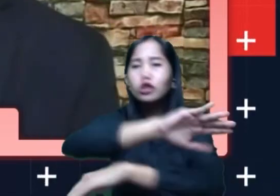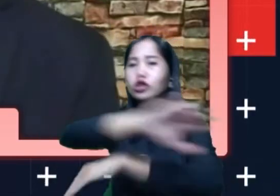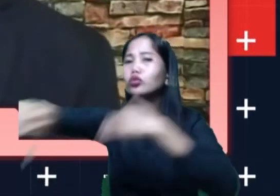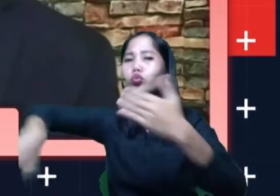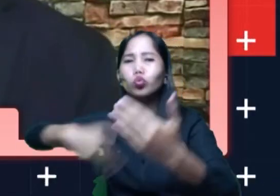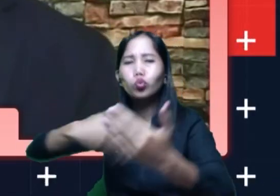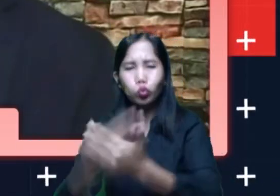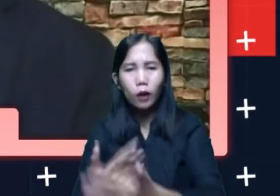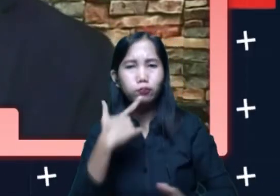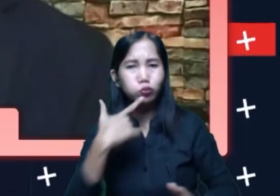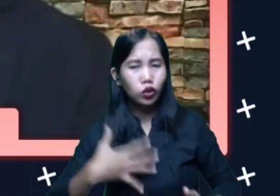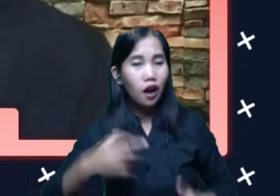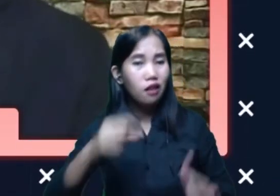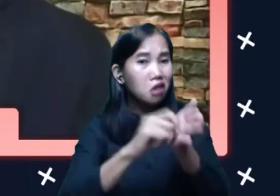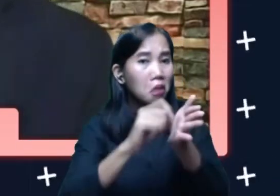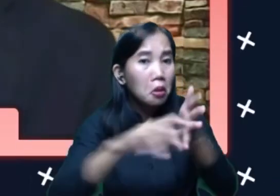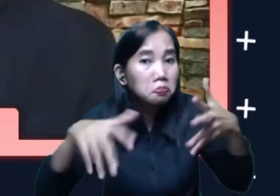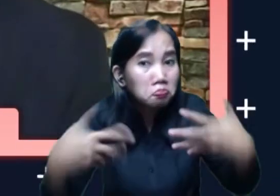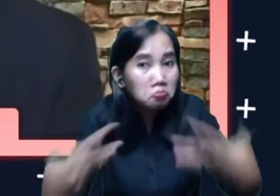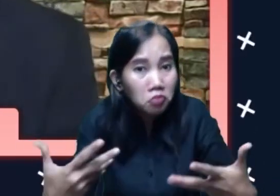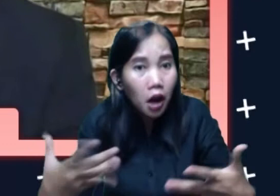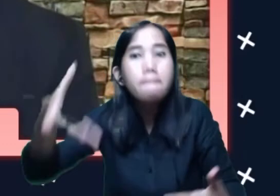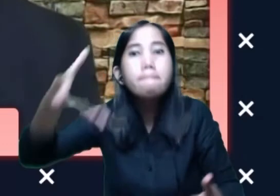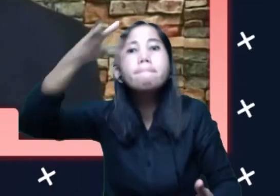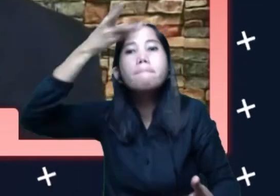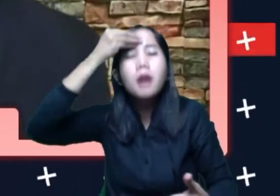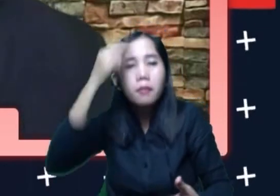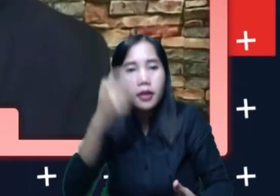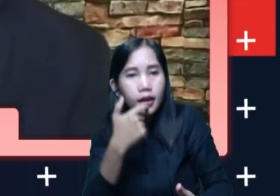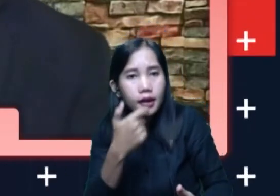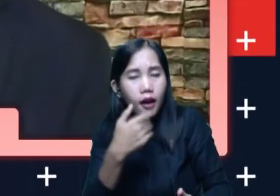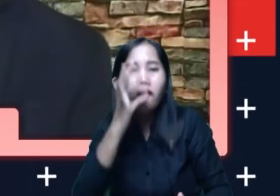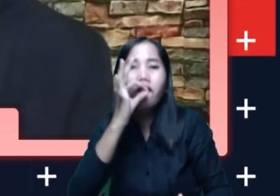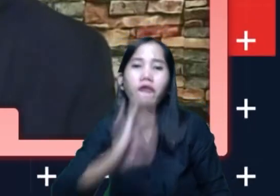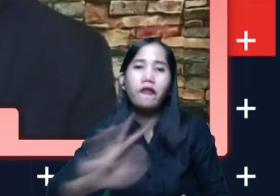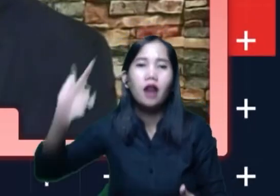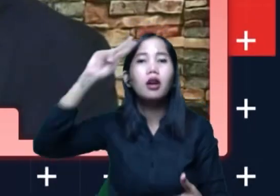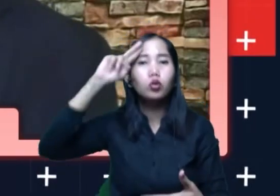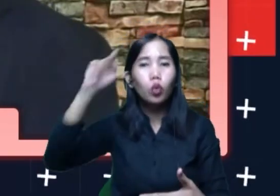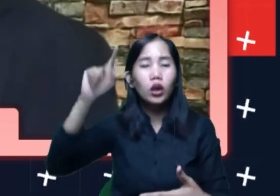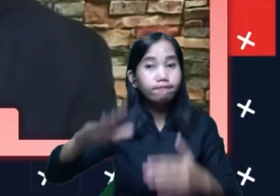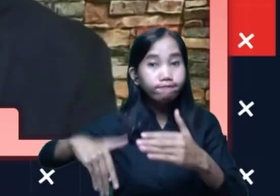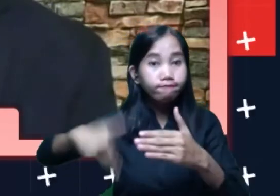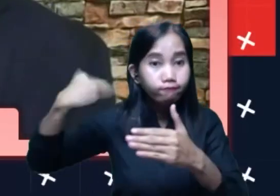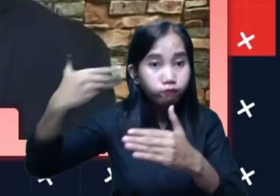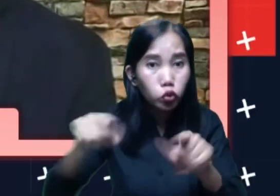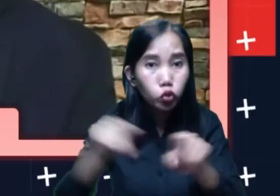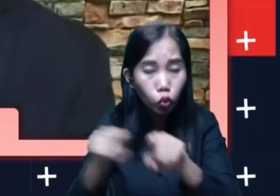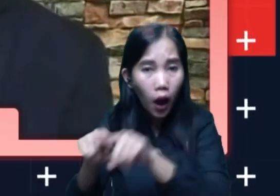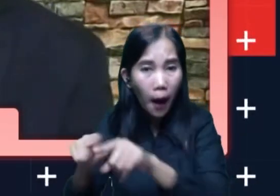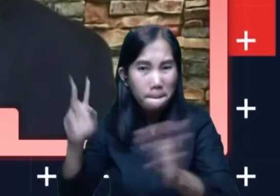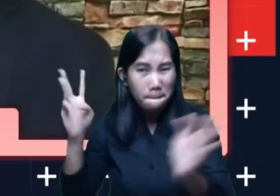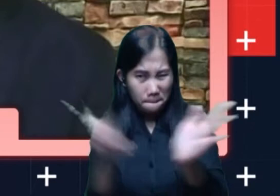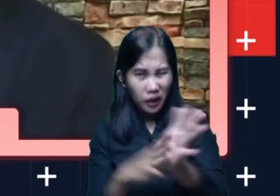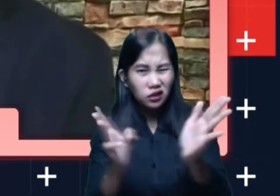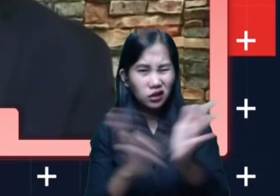Demikian juga dengan masalah pengumpulan persembahan. 2 Korintus pasal yang ke-9 ayat